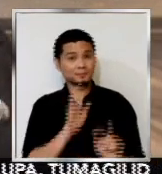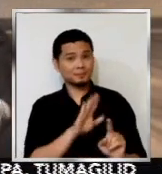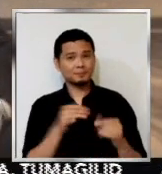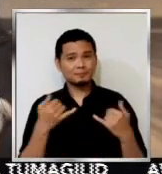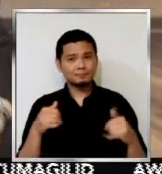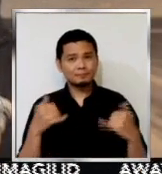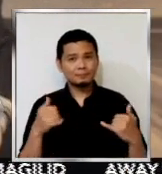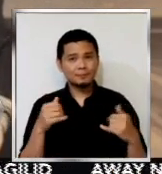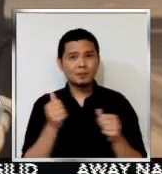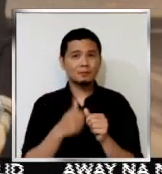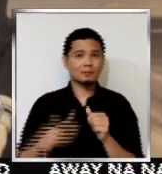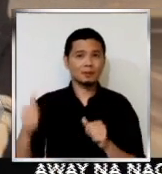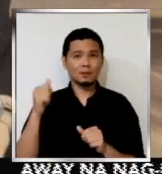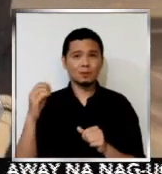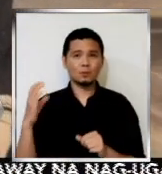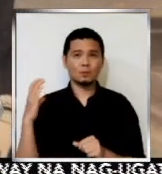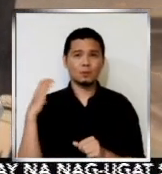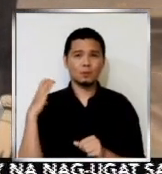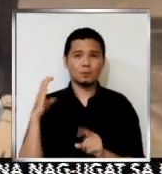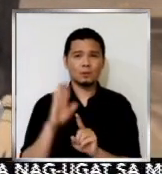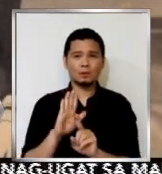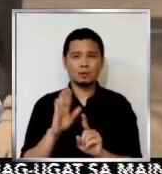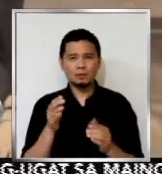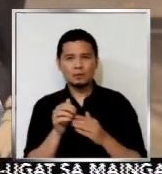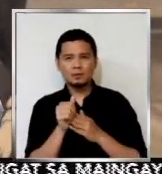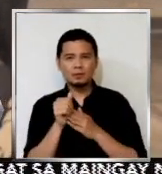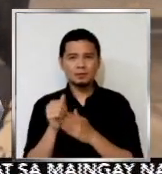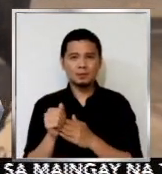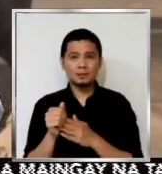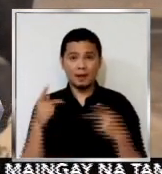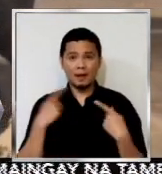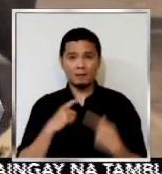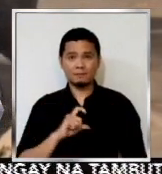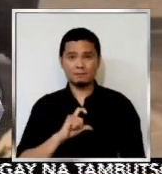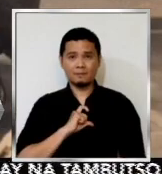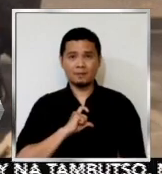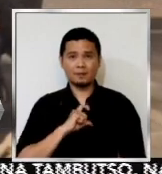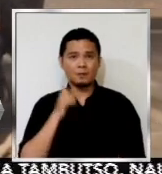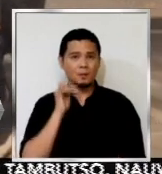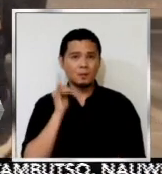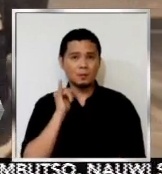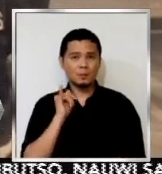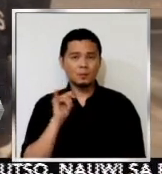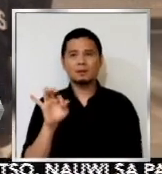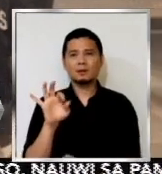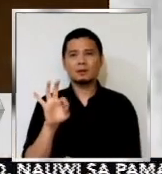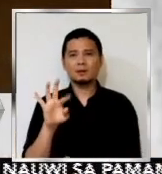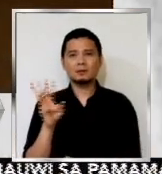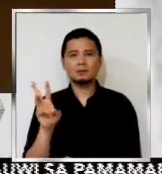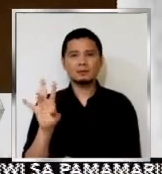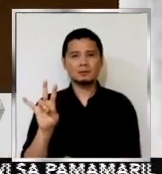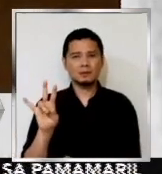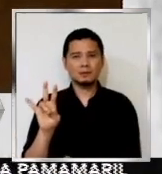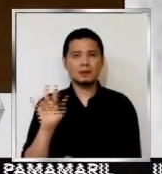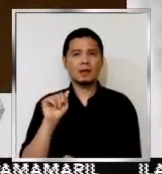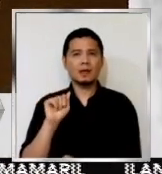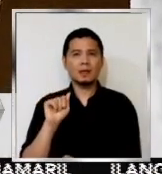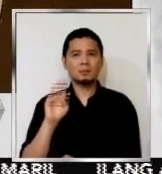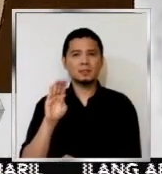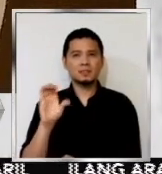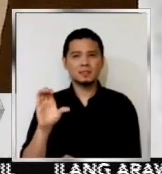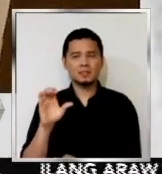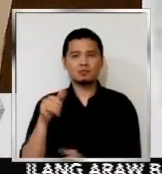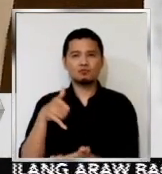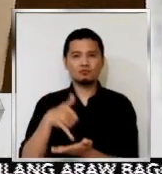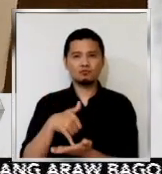ating pambansang kupunan. Nakapag-gintong medalya pa sa 1967 ABC Championships. Sa kanyang anak na sina Chito